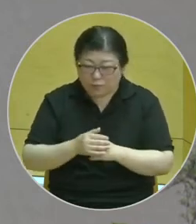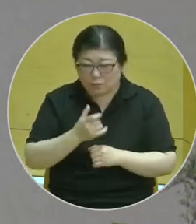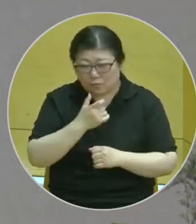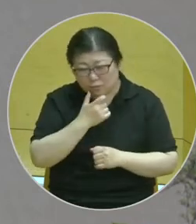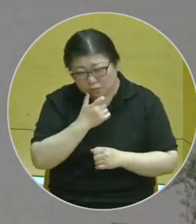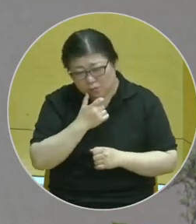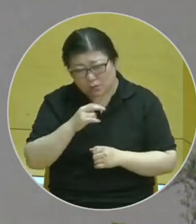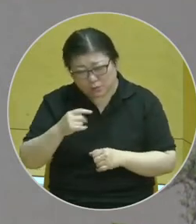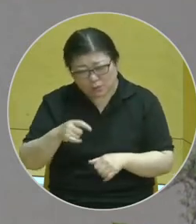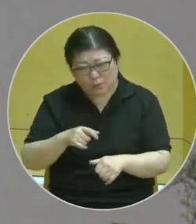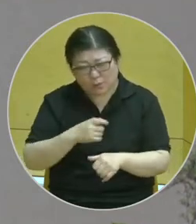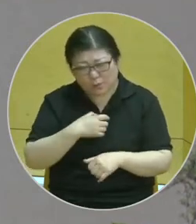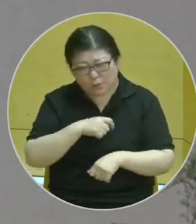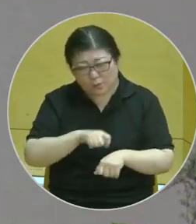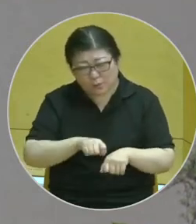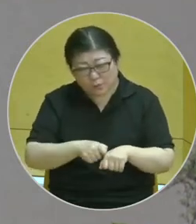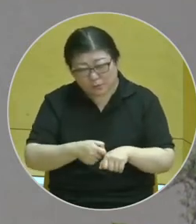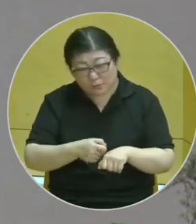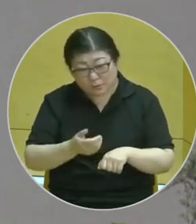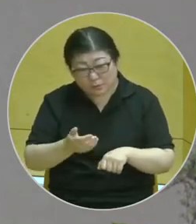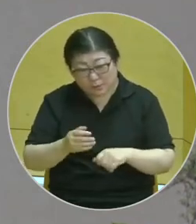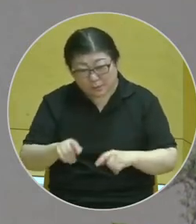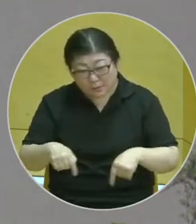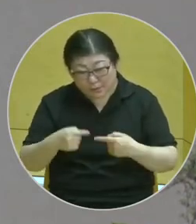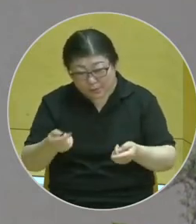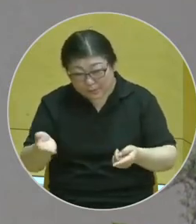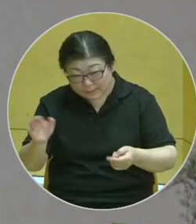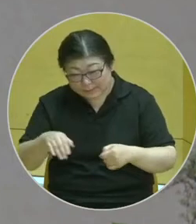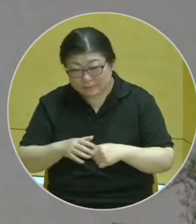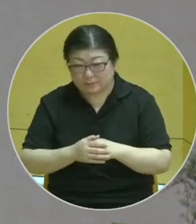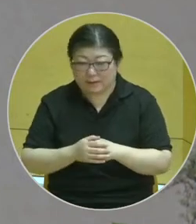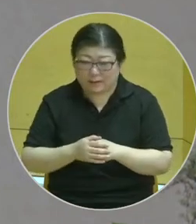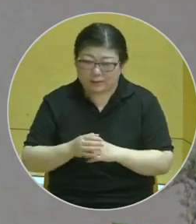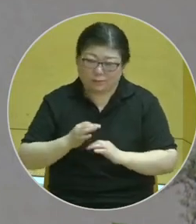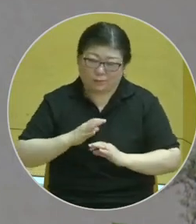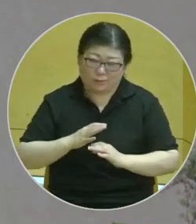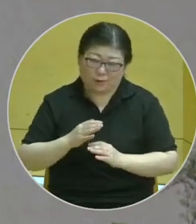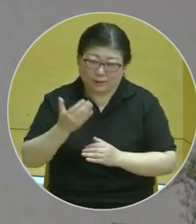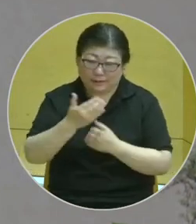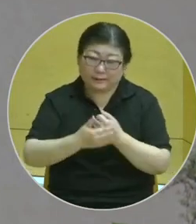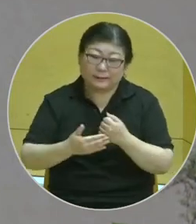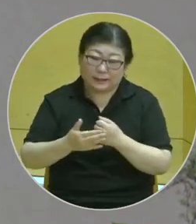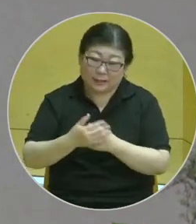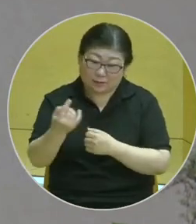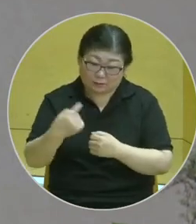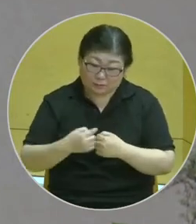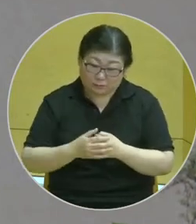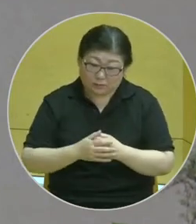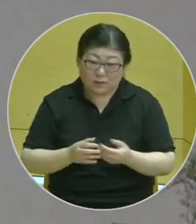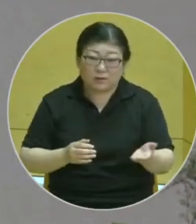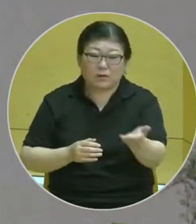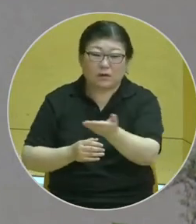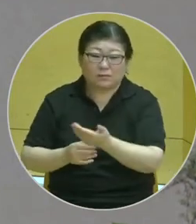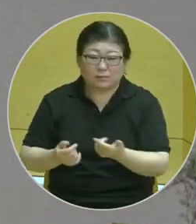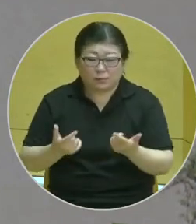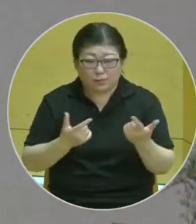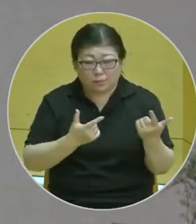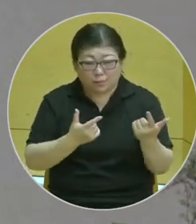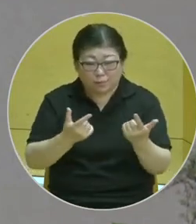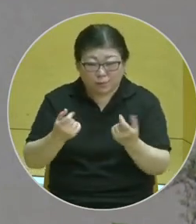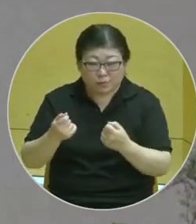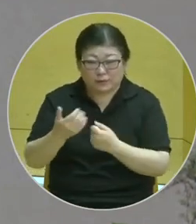그럼에도 불구하고 그것에 주어지는 놀라운 은혜가 있듯이 여러분에게도 그런 은혜가 있기를 주의 이름으로 축원합니다